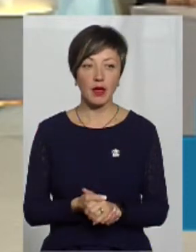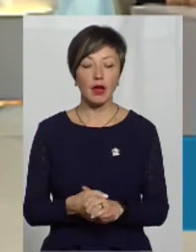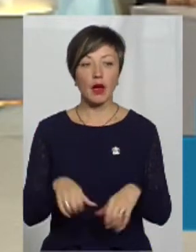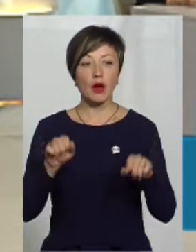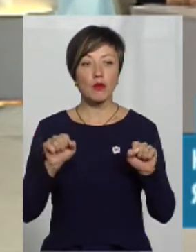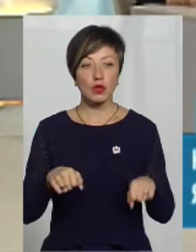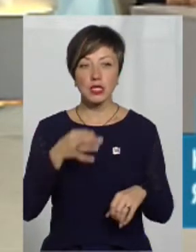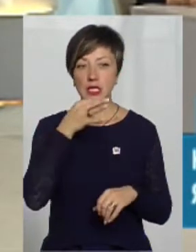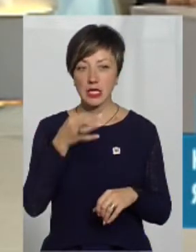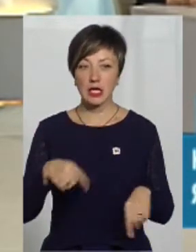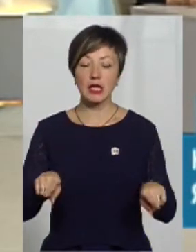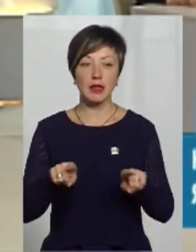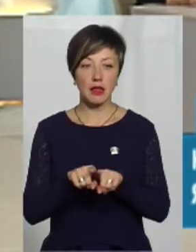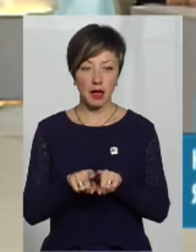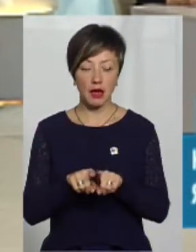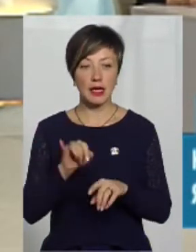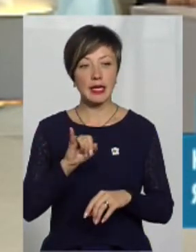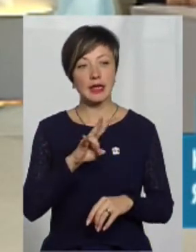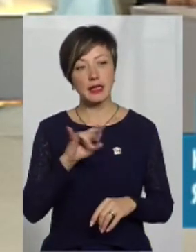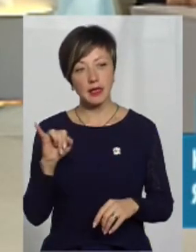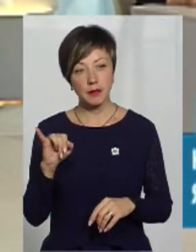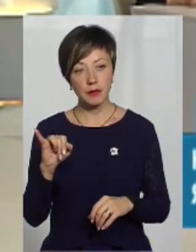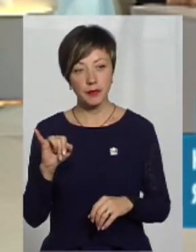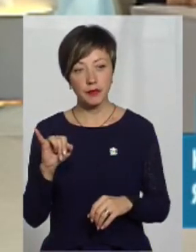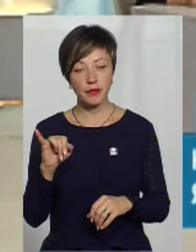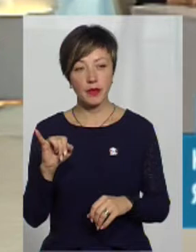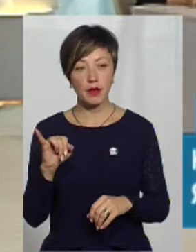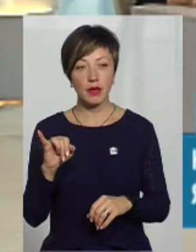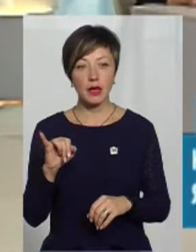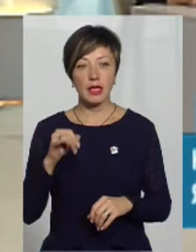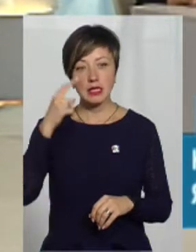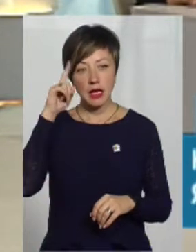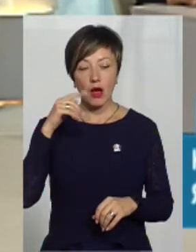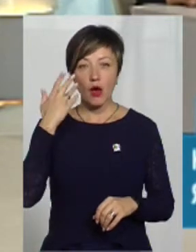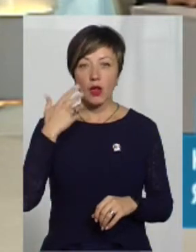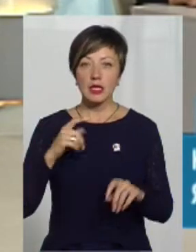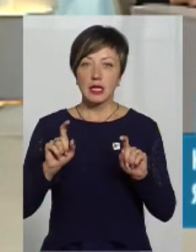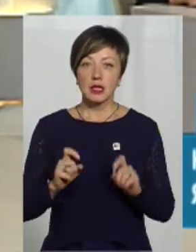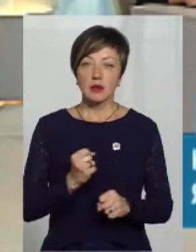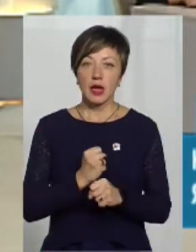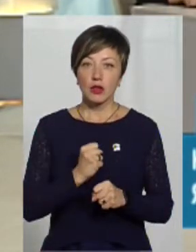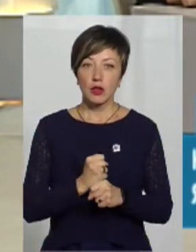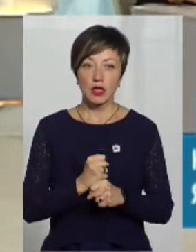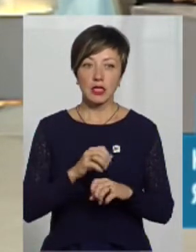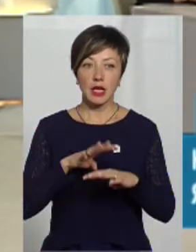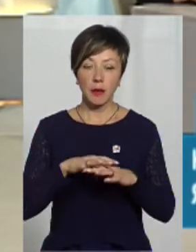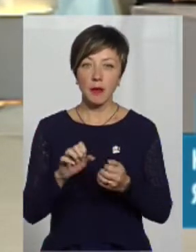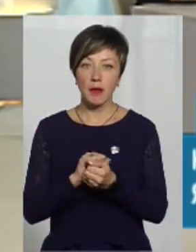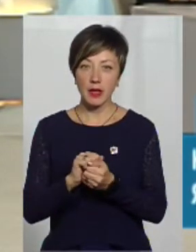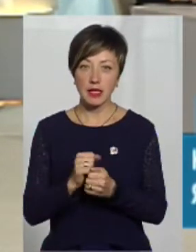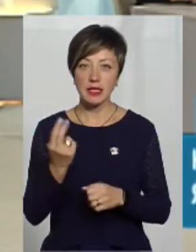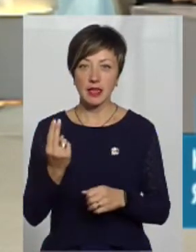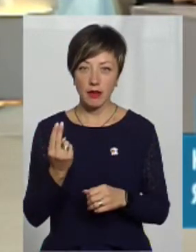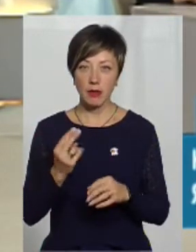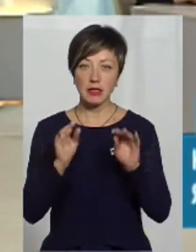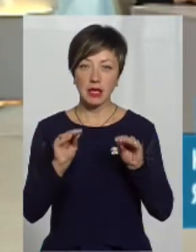Можна сказати і так, і ні. Тому що, знаєте, коли сидиш і працюєш з табличками, з паперами, і з